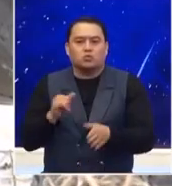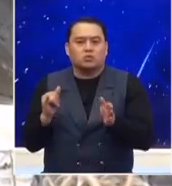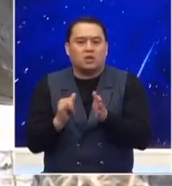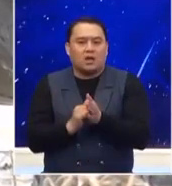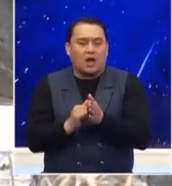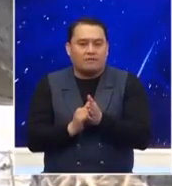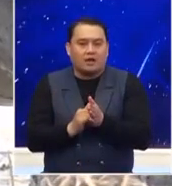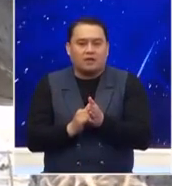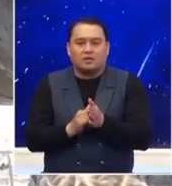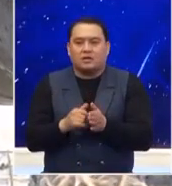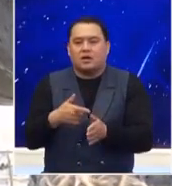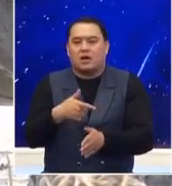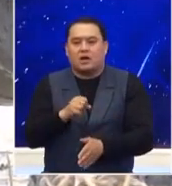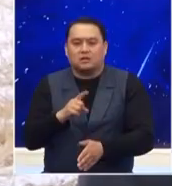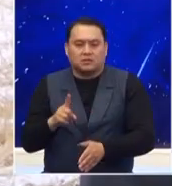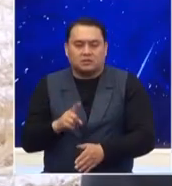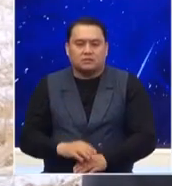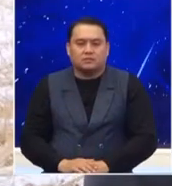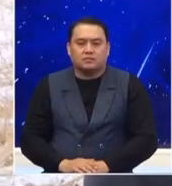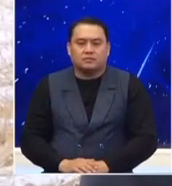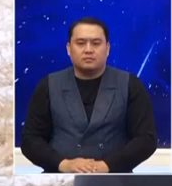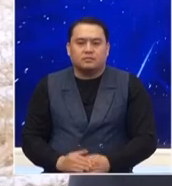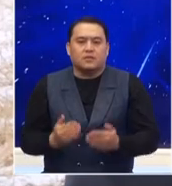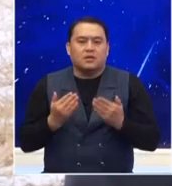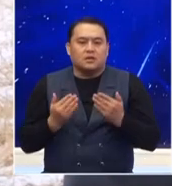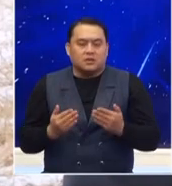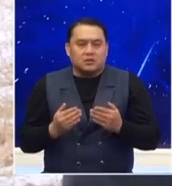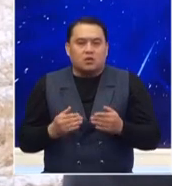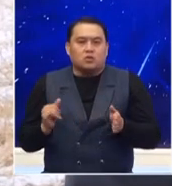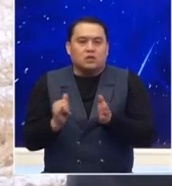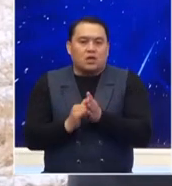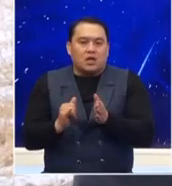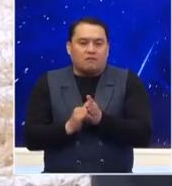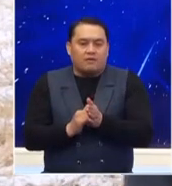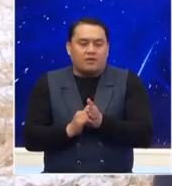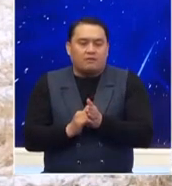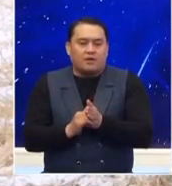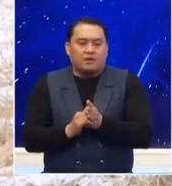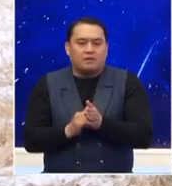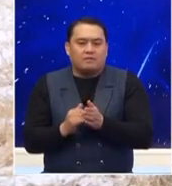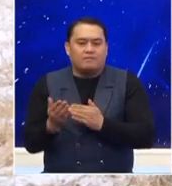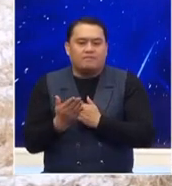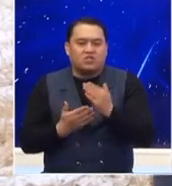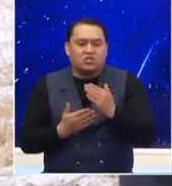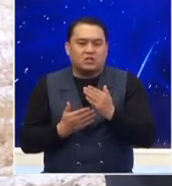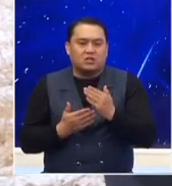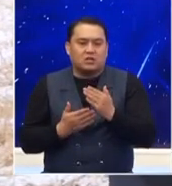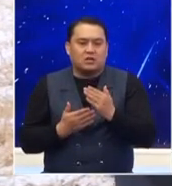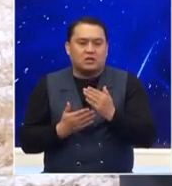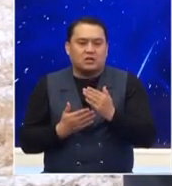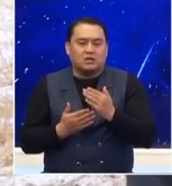устанавливаются конденсатосборники. Здесь конденсат-сборник устанавливаем. Вот в ШГРП.